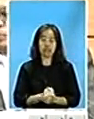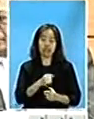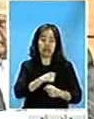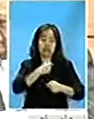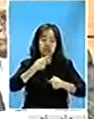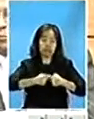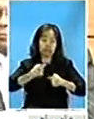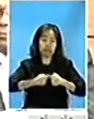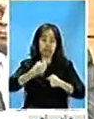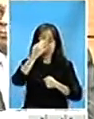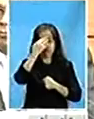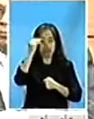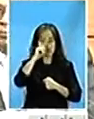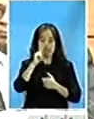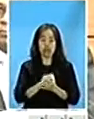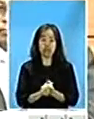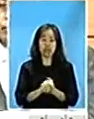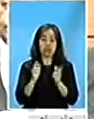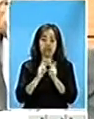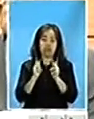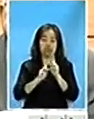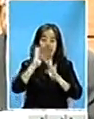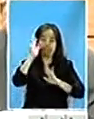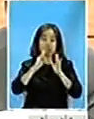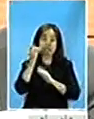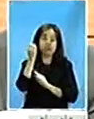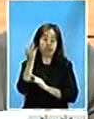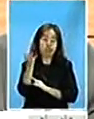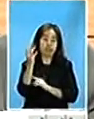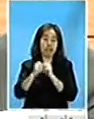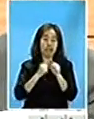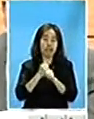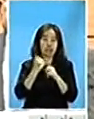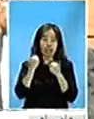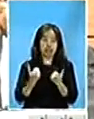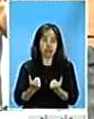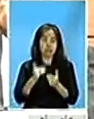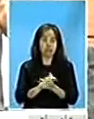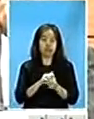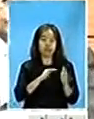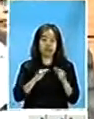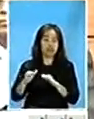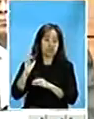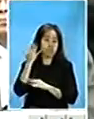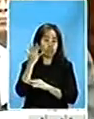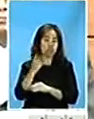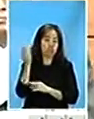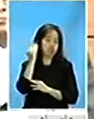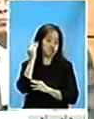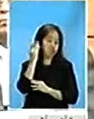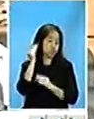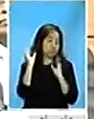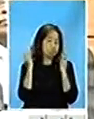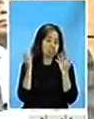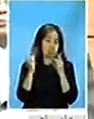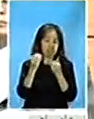ะทางฝ่ายเสียงข้างมากในปีนี้อาจจะไม่พร้อมที่จะรับฟังข้อเสนอแนะห